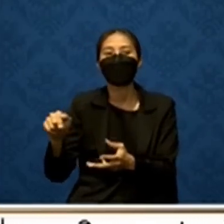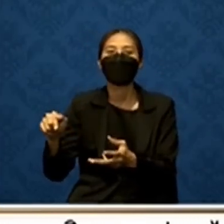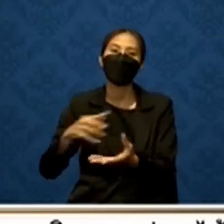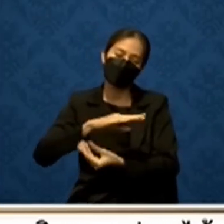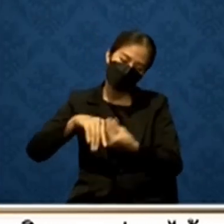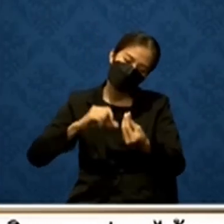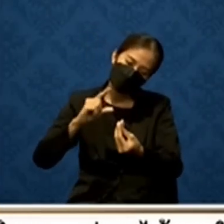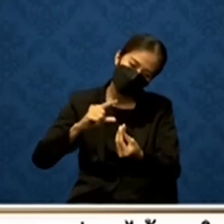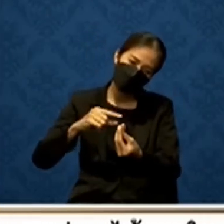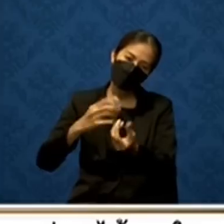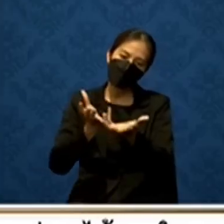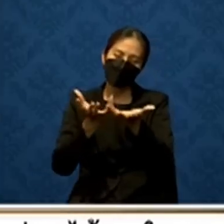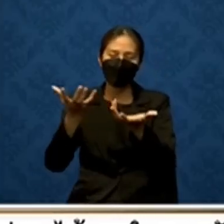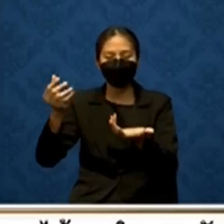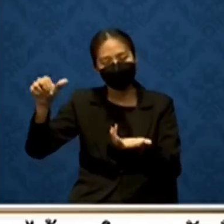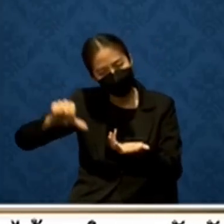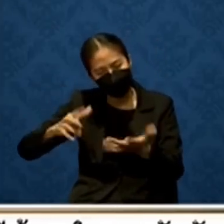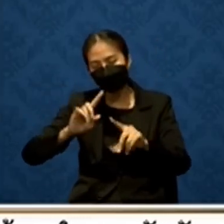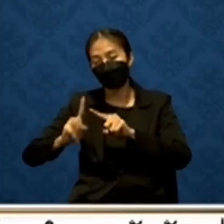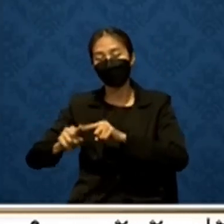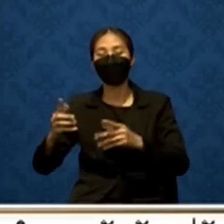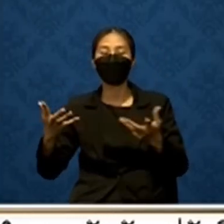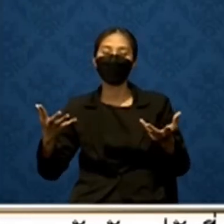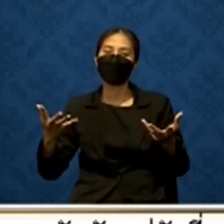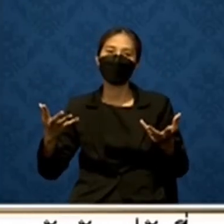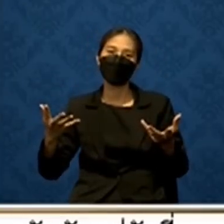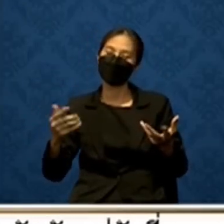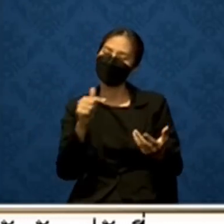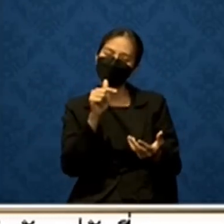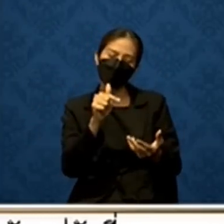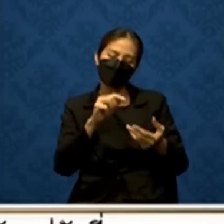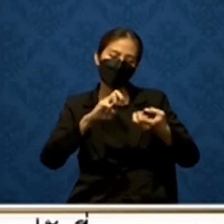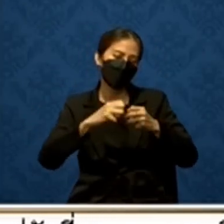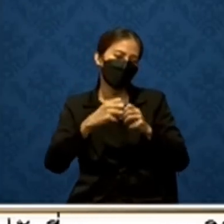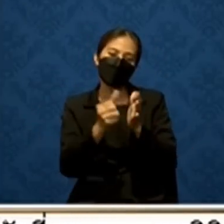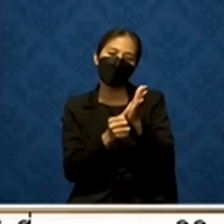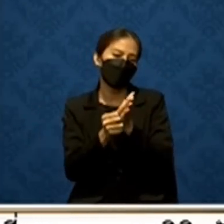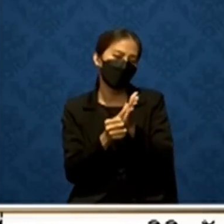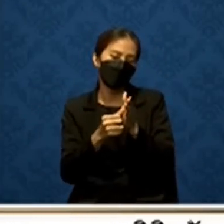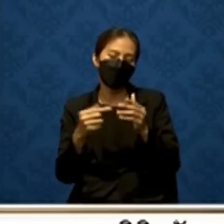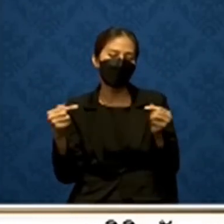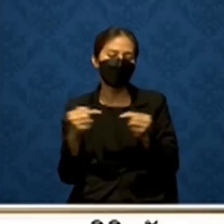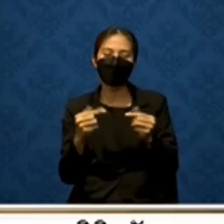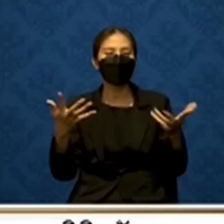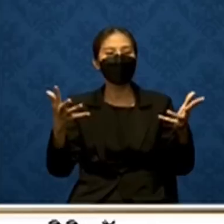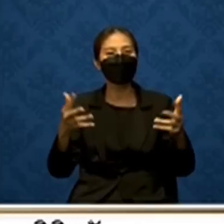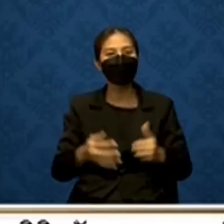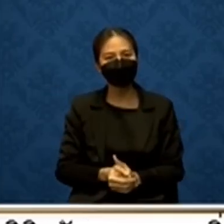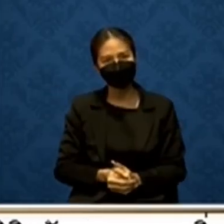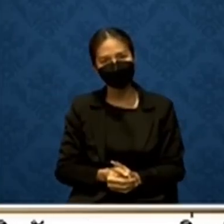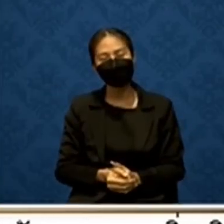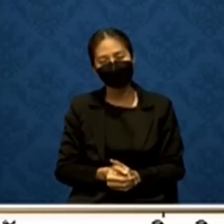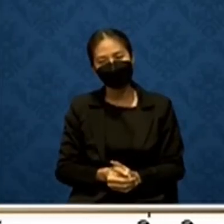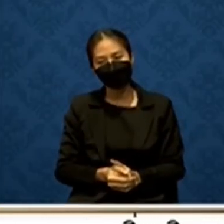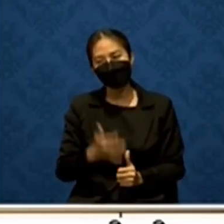เศรฐกจแมเบอรเกอร์ จะตยำกุ้งอะไรทงสิ้นไม่ได้ตอบสนอง กับวกลิษหรอโอกาส